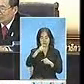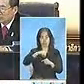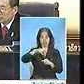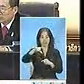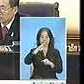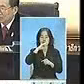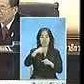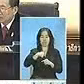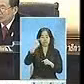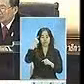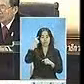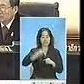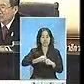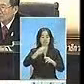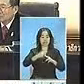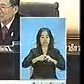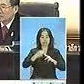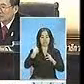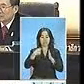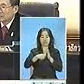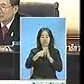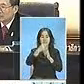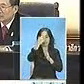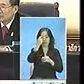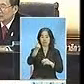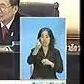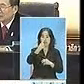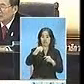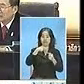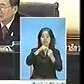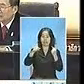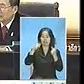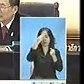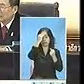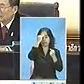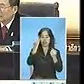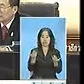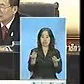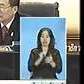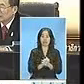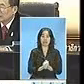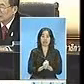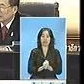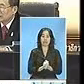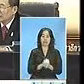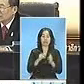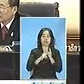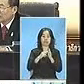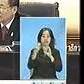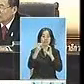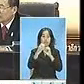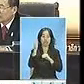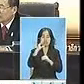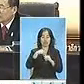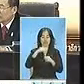มแสดงข้อคิดเห็นให้เหตุผลเนี่ยทำไมต้องว่าผมตะแบงและบิดเบือนด้วยครับ แต่เอาคำเดียว แต่ว่าไม่ทะเลาะ กันเด็กอยู่แล้วครับผ